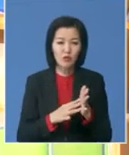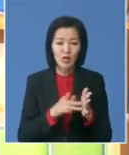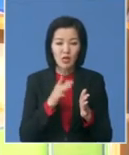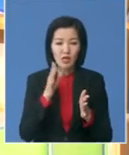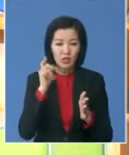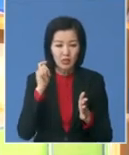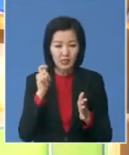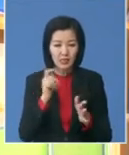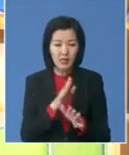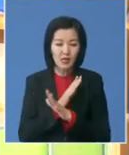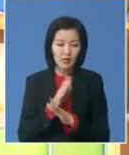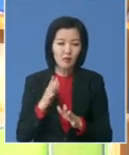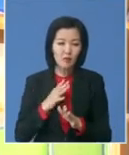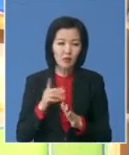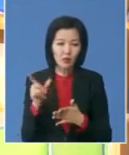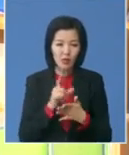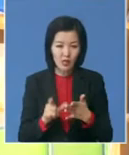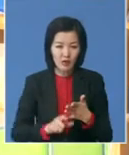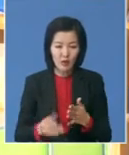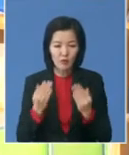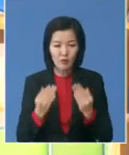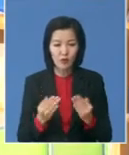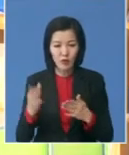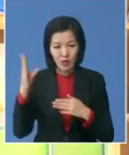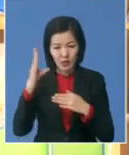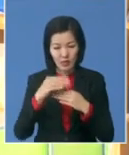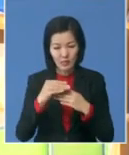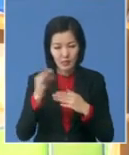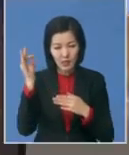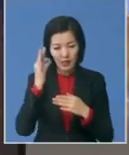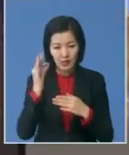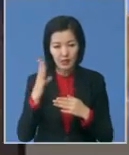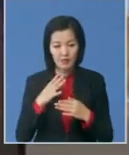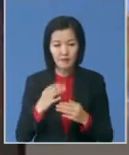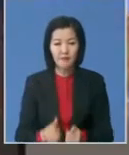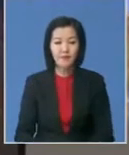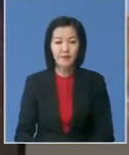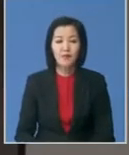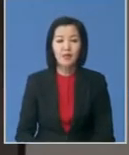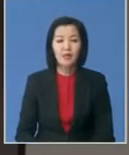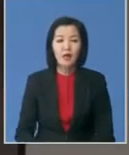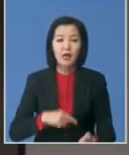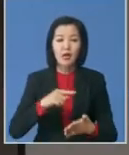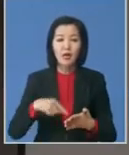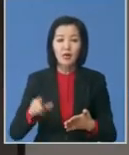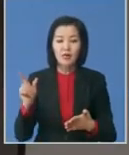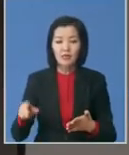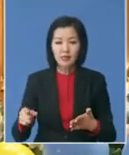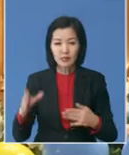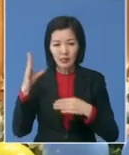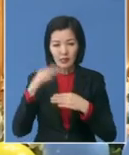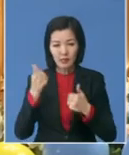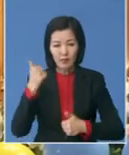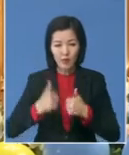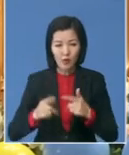Соған қарамастан оның туындыларын бүгін еске алып, осыншама халық жиналды. Ақында еске алу мақсатында байқау ұйымдастырылған